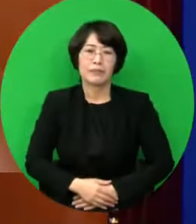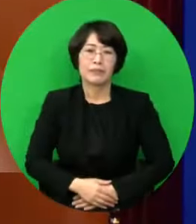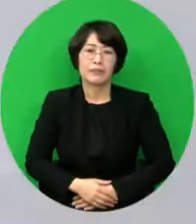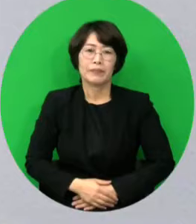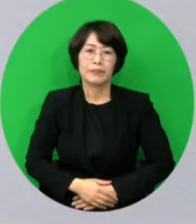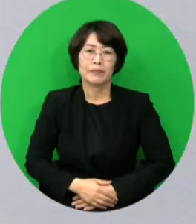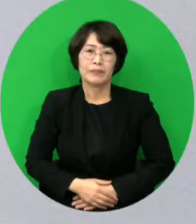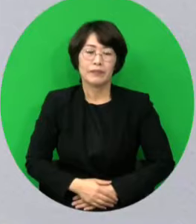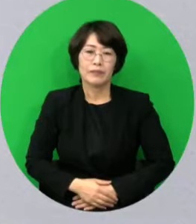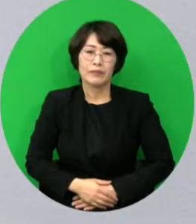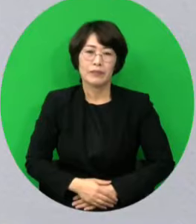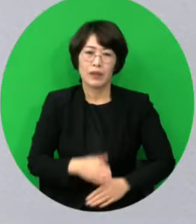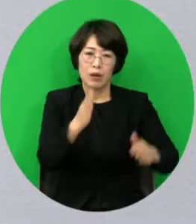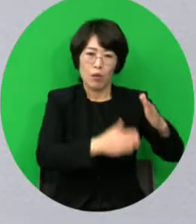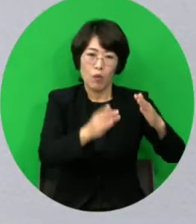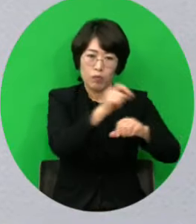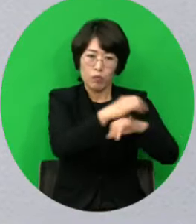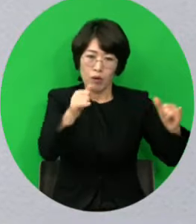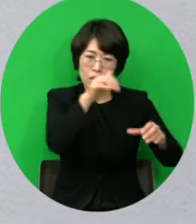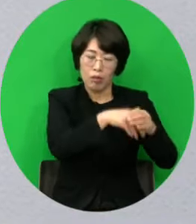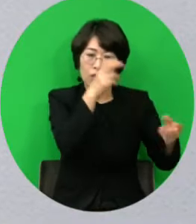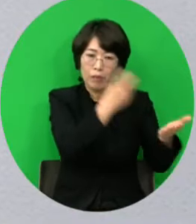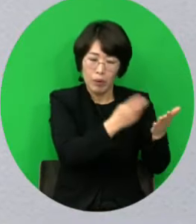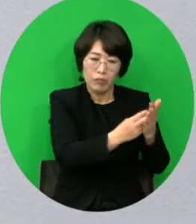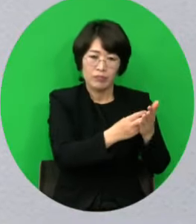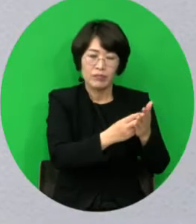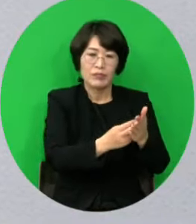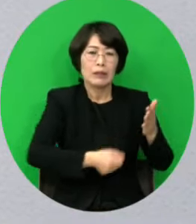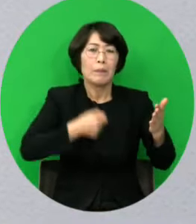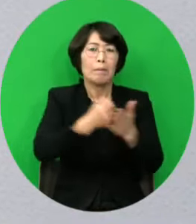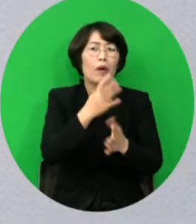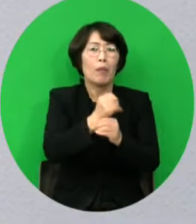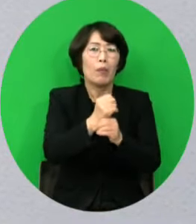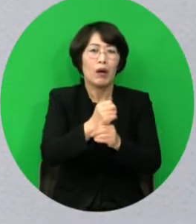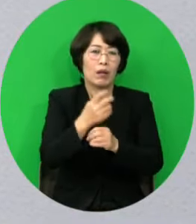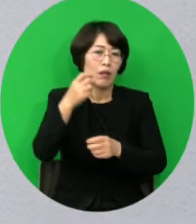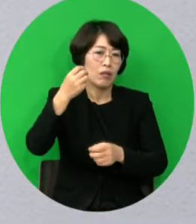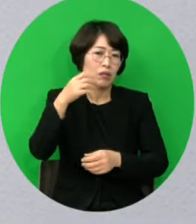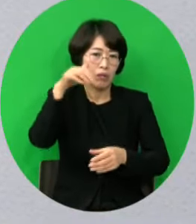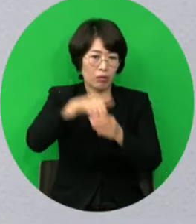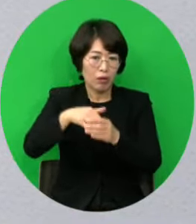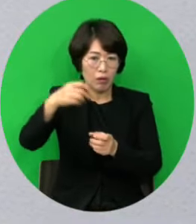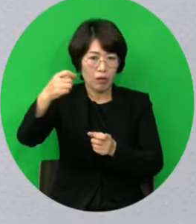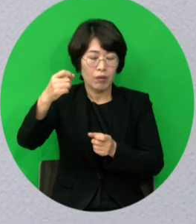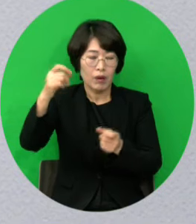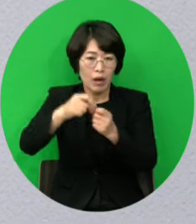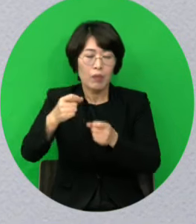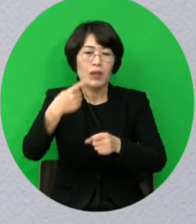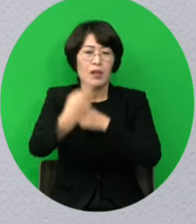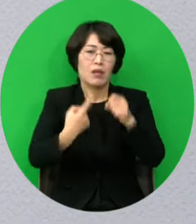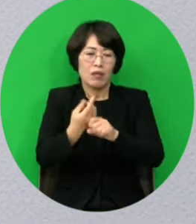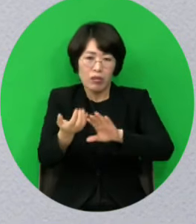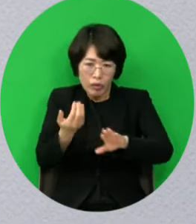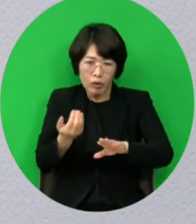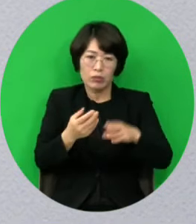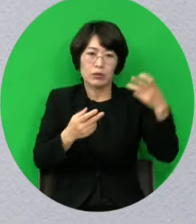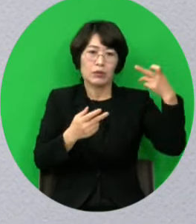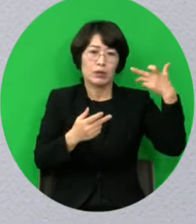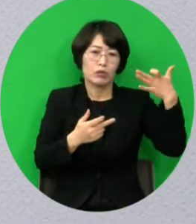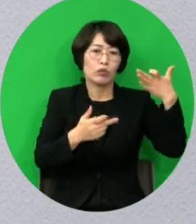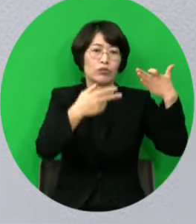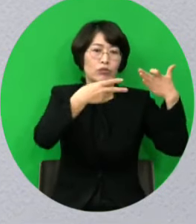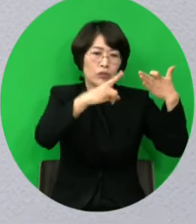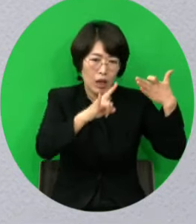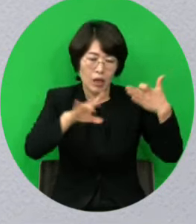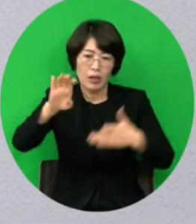있습니다 공직 선거법상 선거구 정 시하는 선거일전 1년까지만 19대 총선은 44일